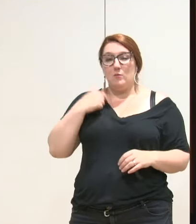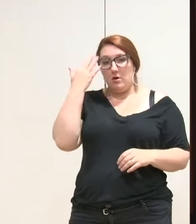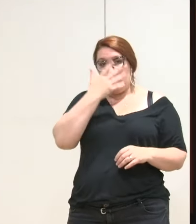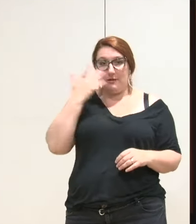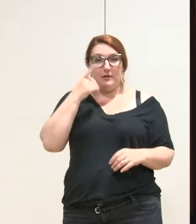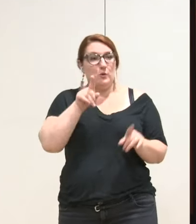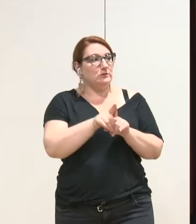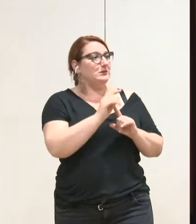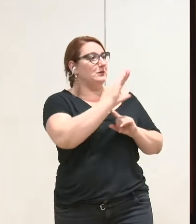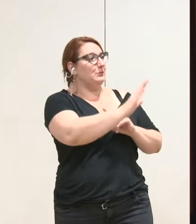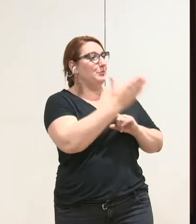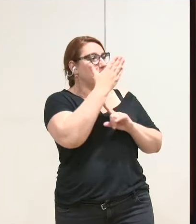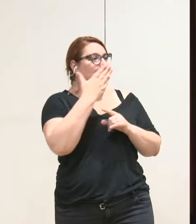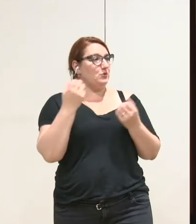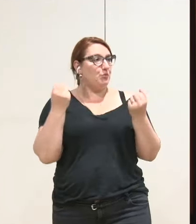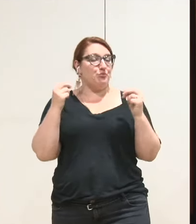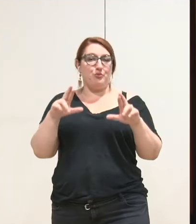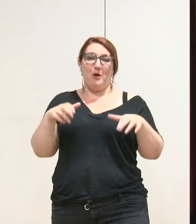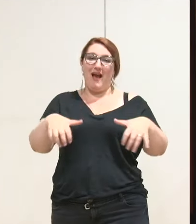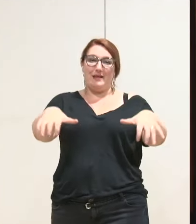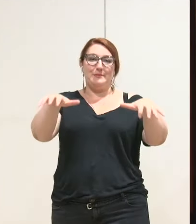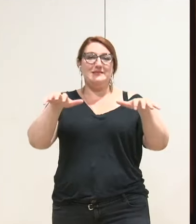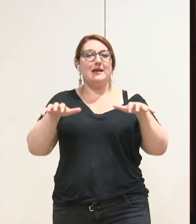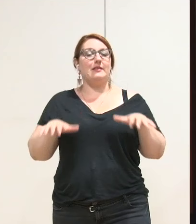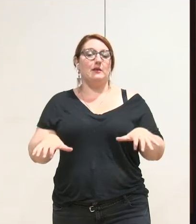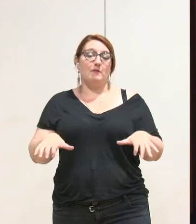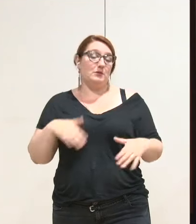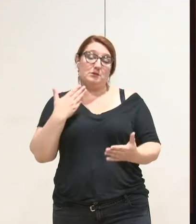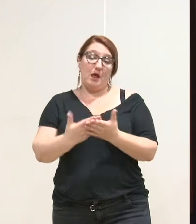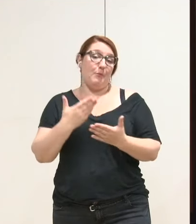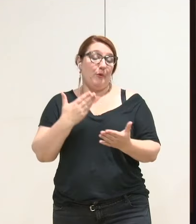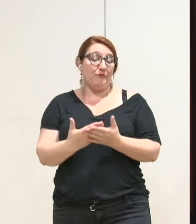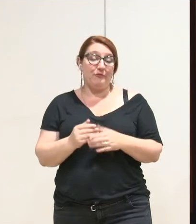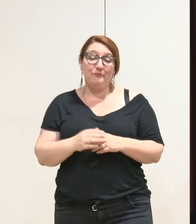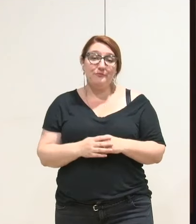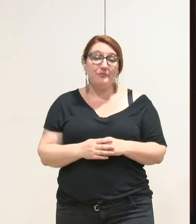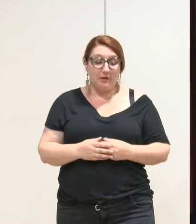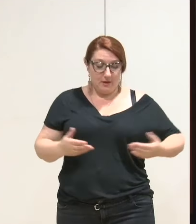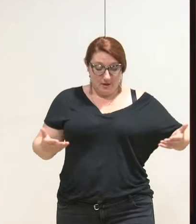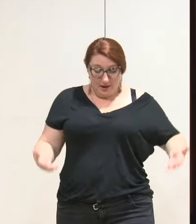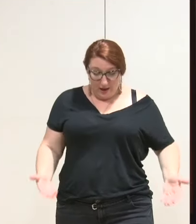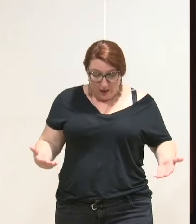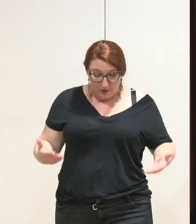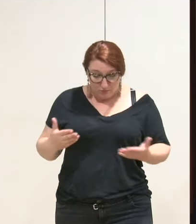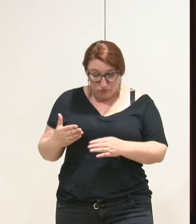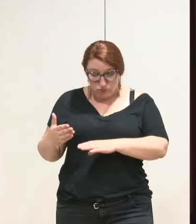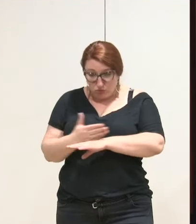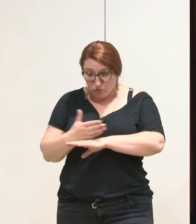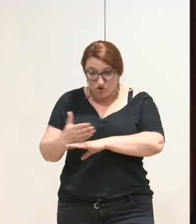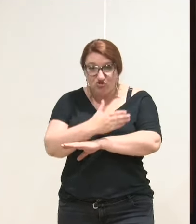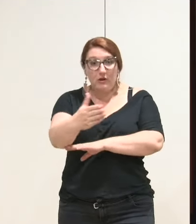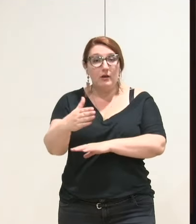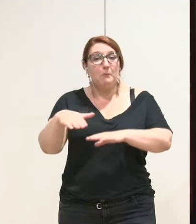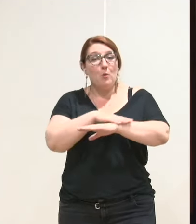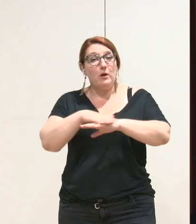administrative de la délibération en est une nouvelle illustration c'est l'absence à ce stade de projet politique pour cette direction